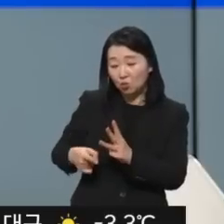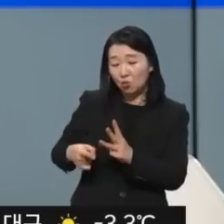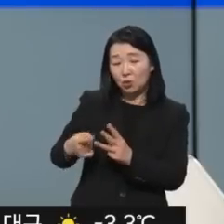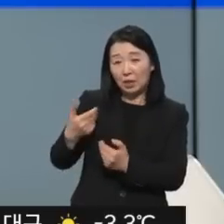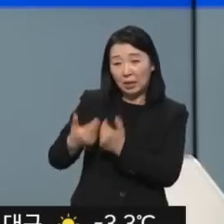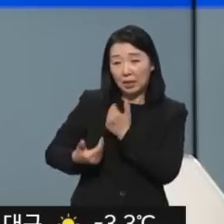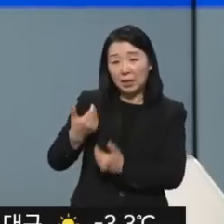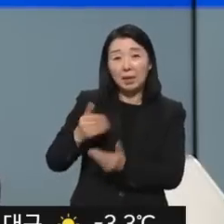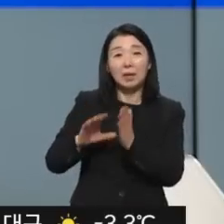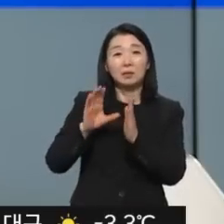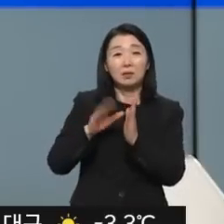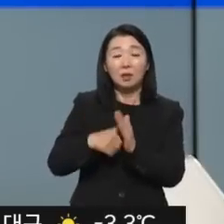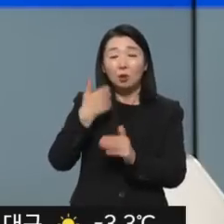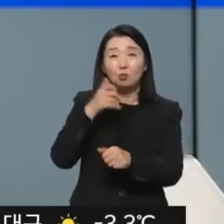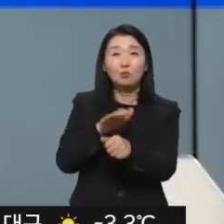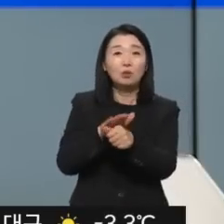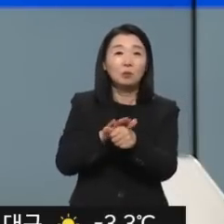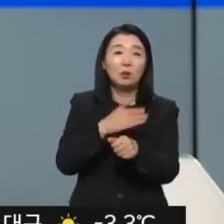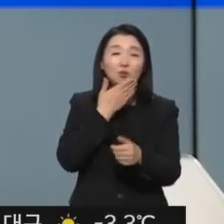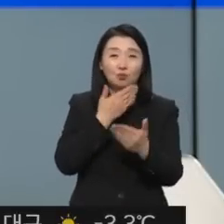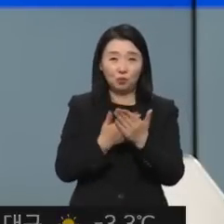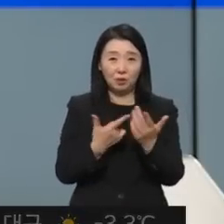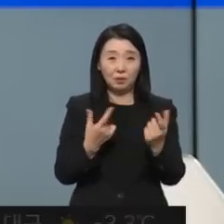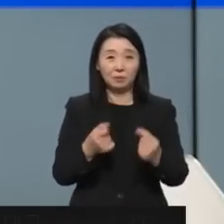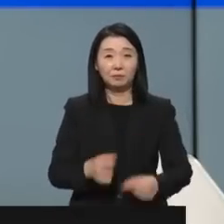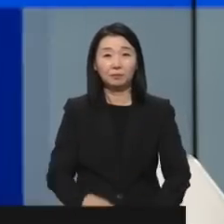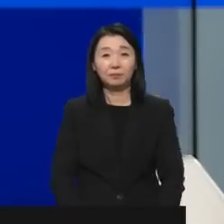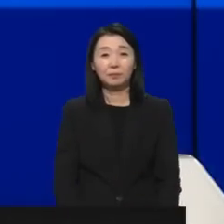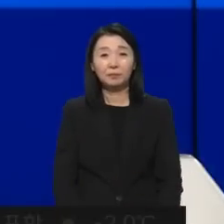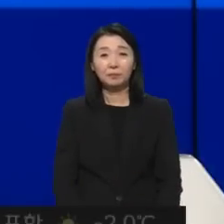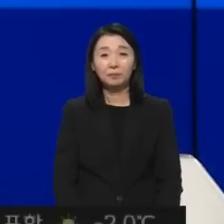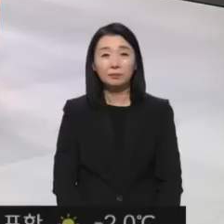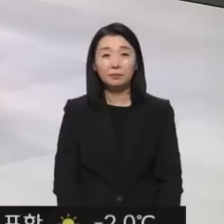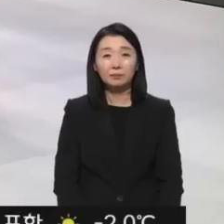누구를 지지할 것인가가 상당히 좀 변수가 될 수 있을 것 같은데